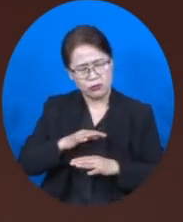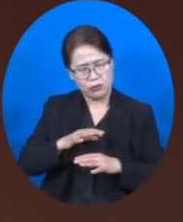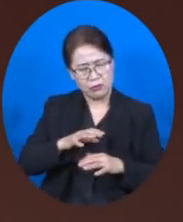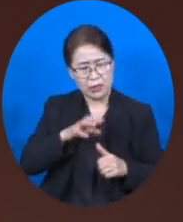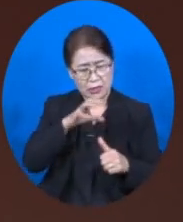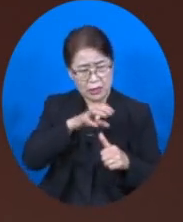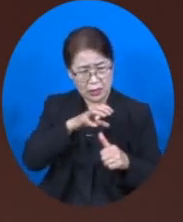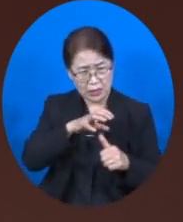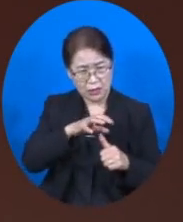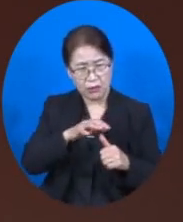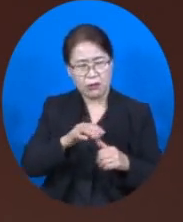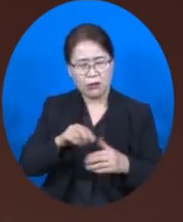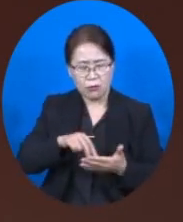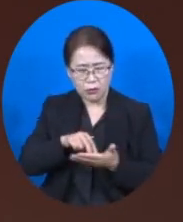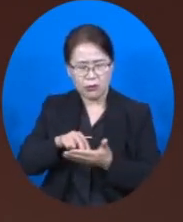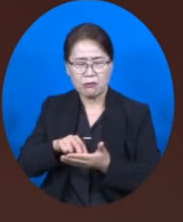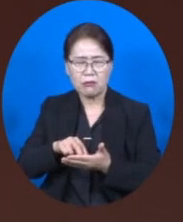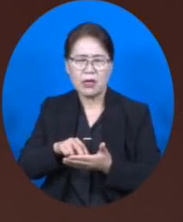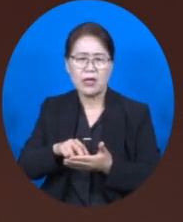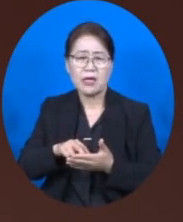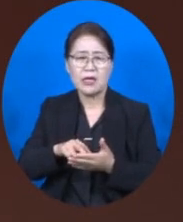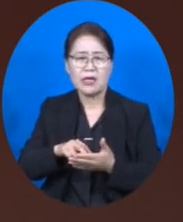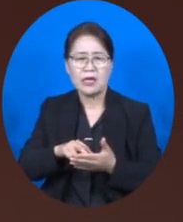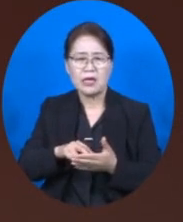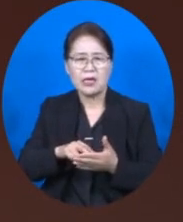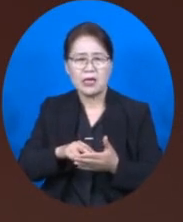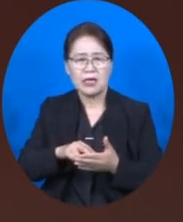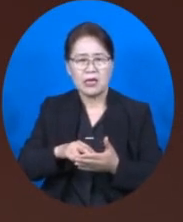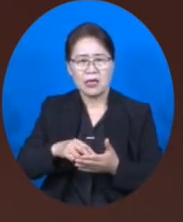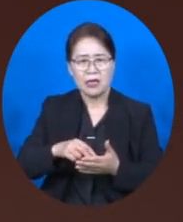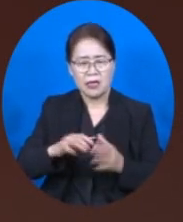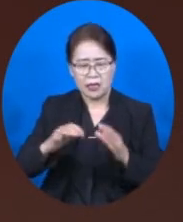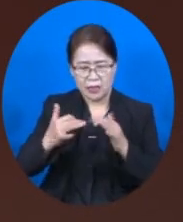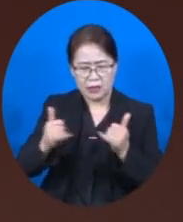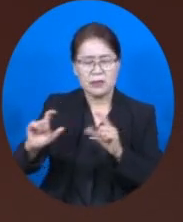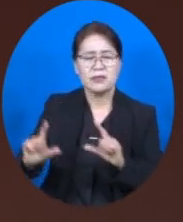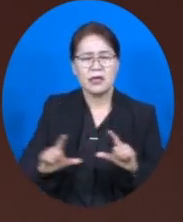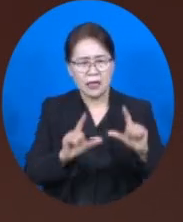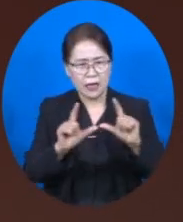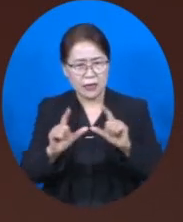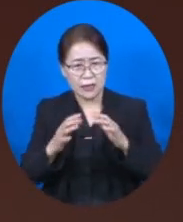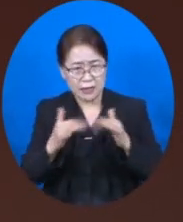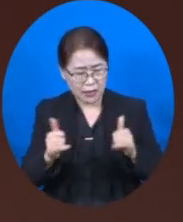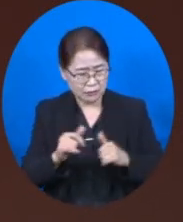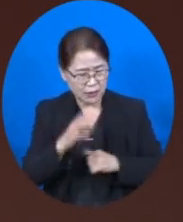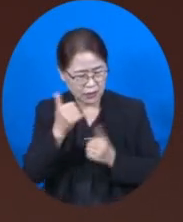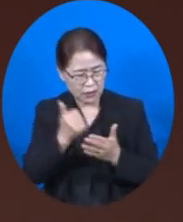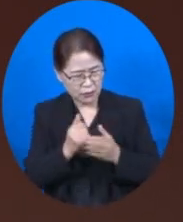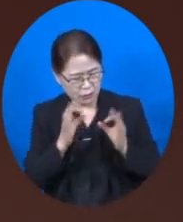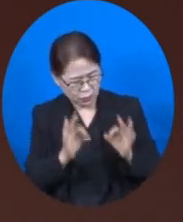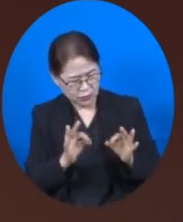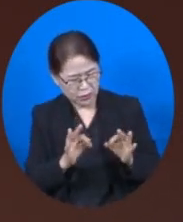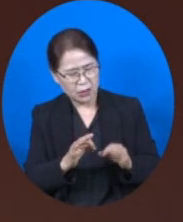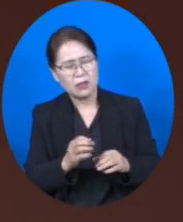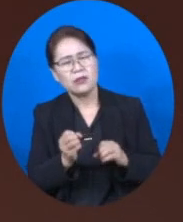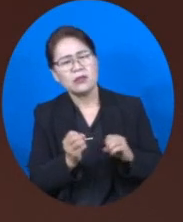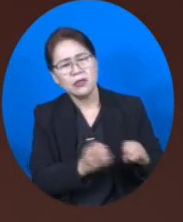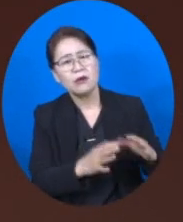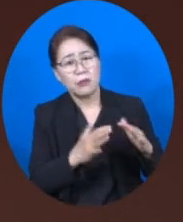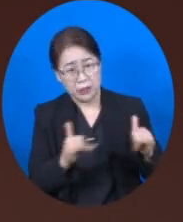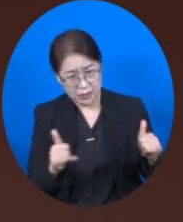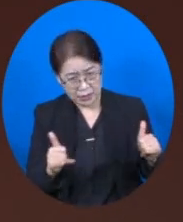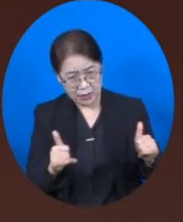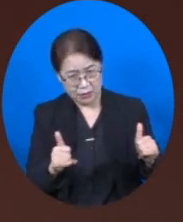사로잡혀서 외로움과 고독 속에 인생을 살아가는 사람이 하나님의 눈에는 잃어버린 자입니다